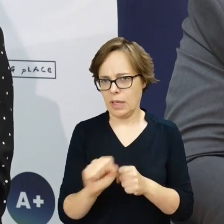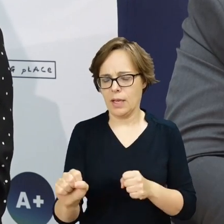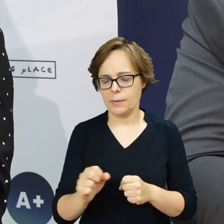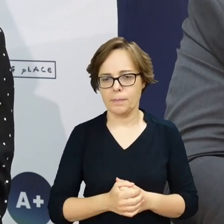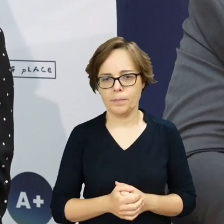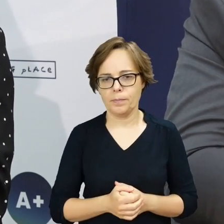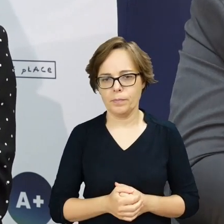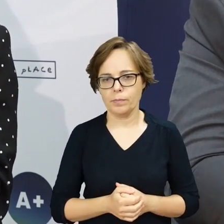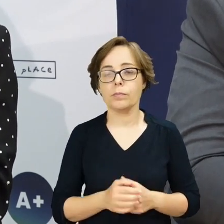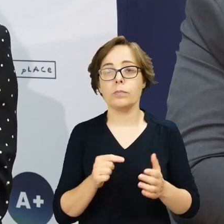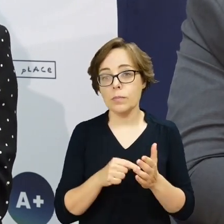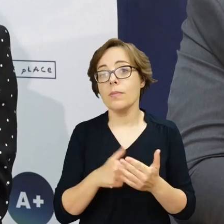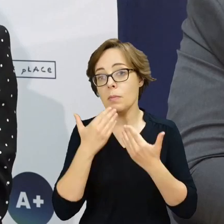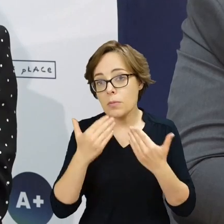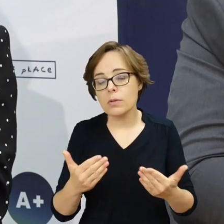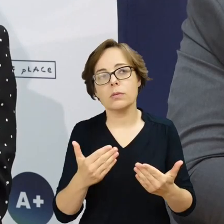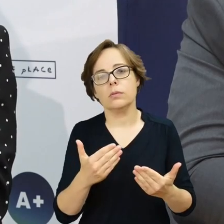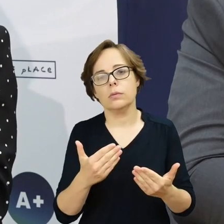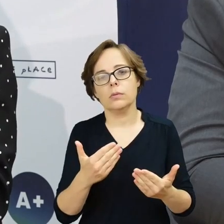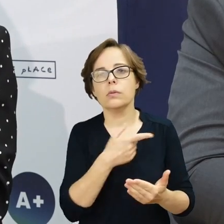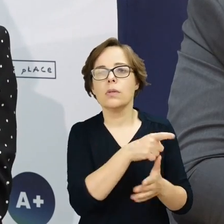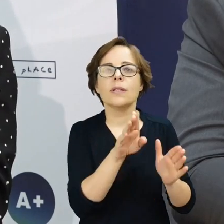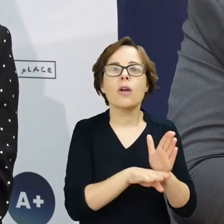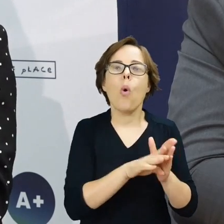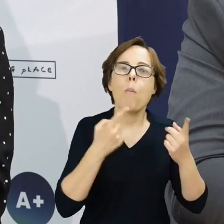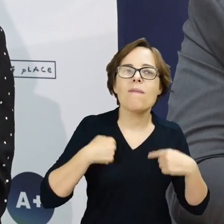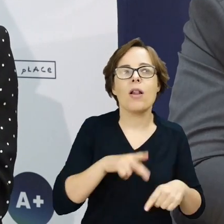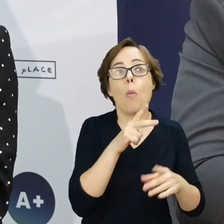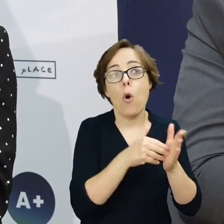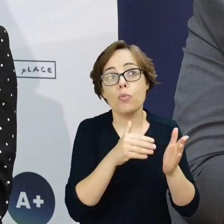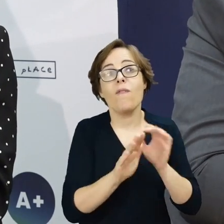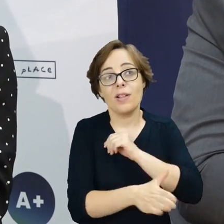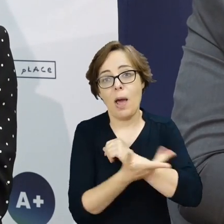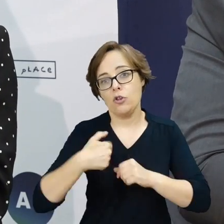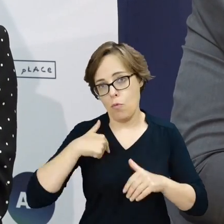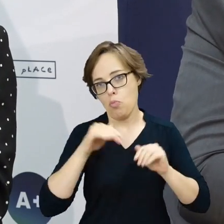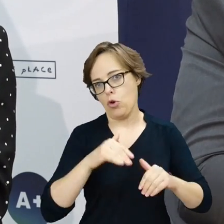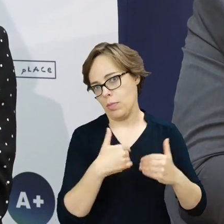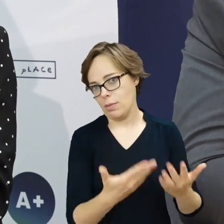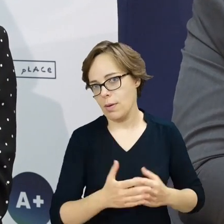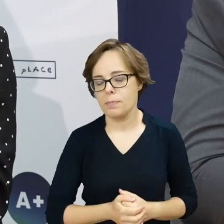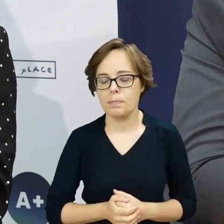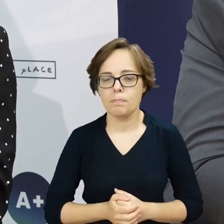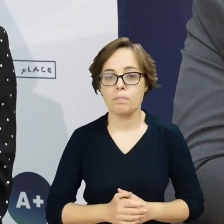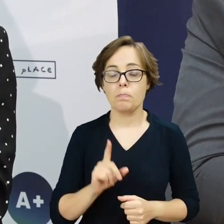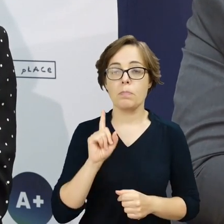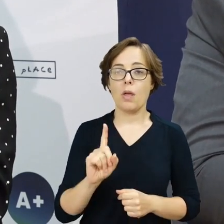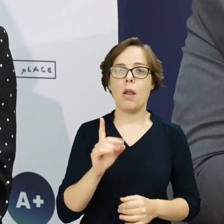jakieś wsparcie na co dzień tych osób, które tego potrzebują. Natomiast jak się tak spojrzy